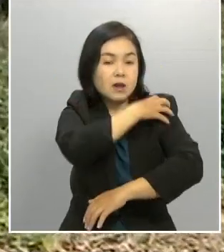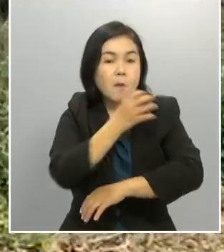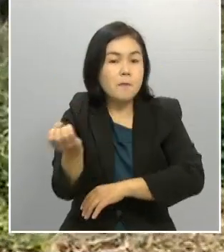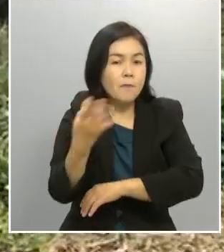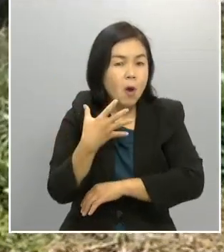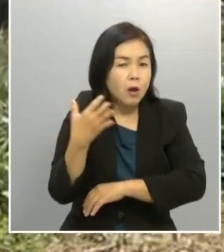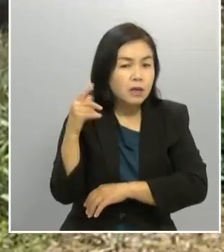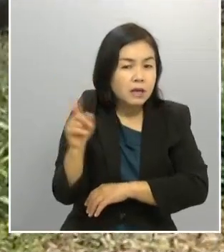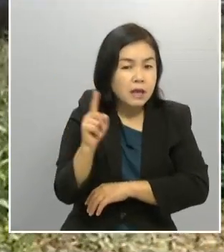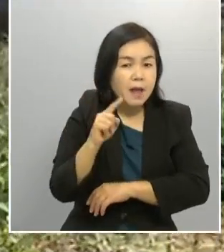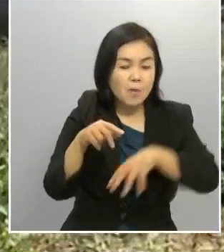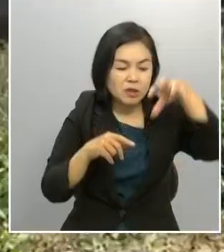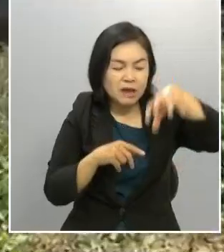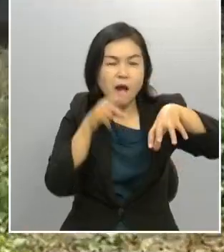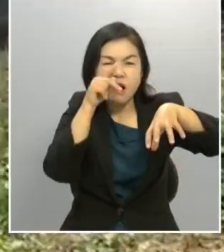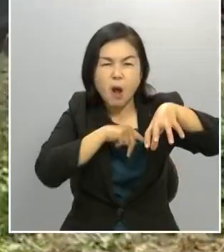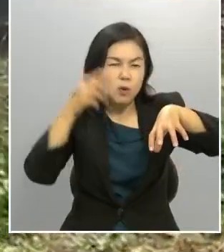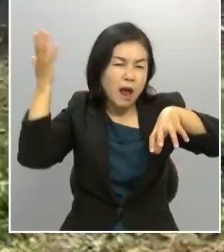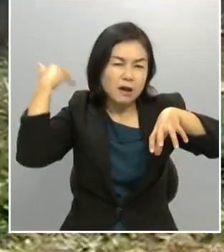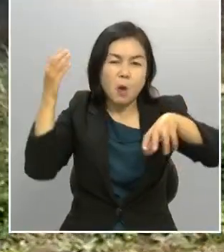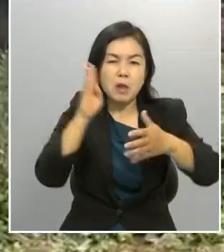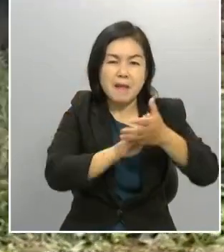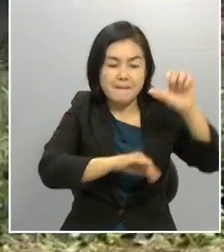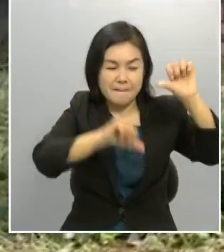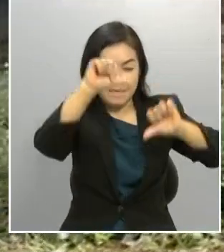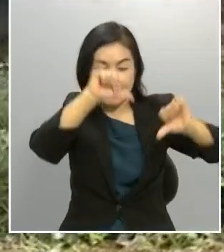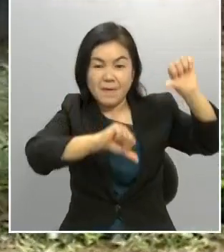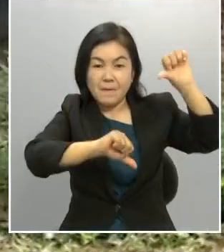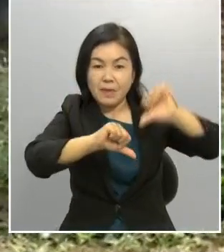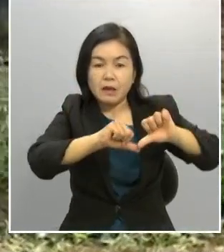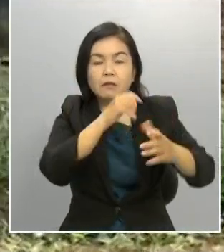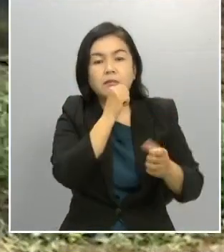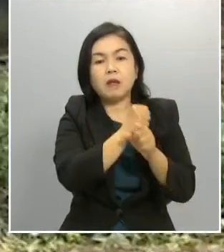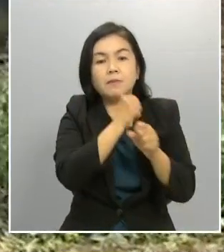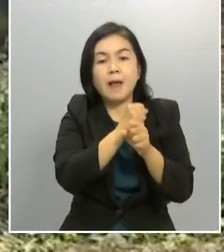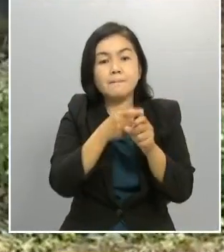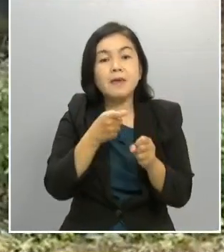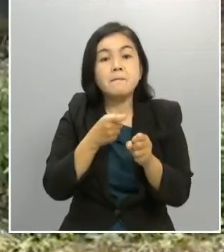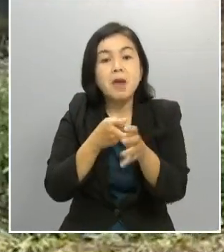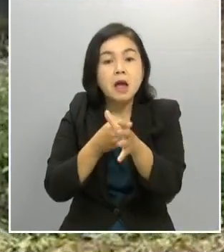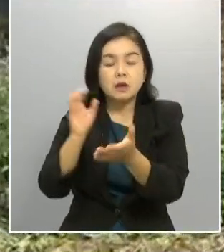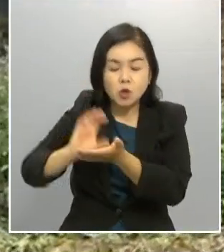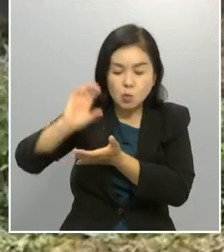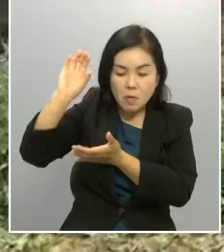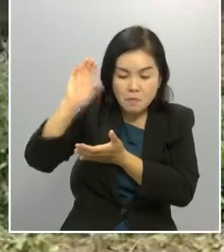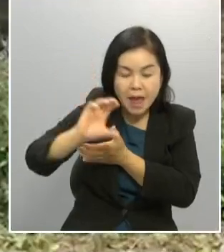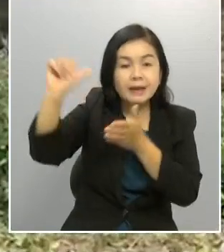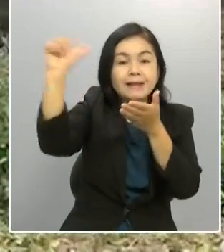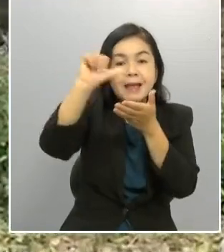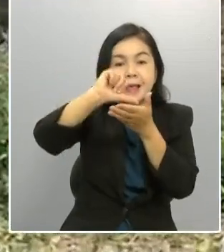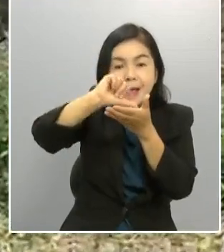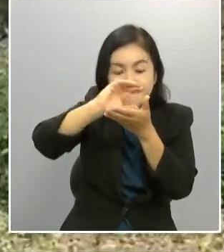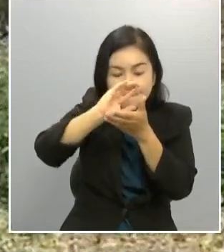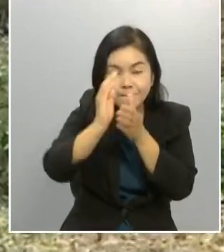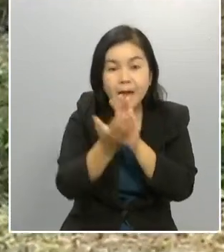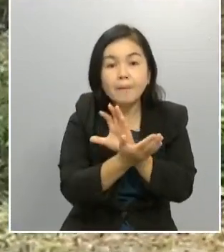เป็นอาคารเก่าแก่ที่ใช้เก็บสารเคมีในการประกอบชุมชนระเบิดได้รับงบเข้ามาในการปรับปรุงอาคารอ่ะค่ะก็เลย